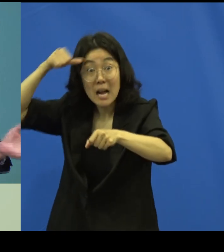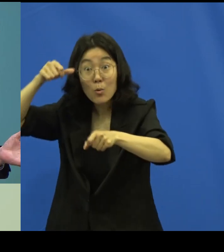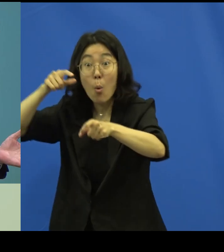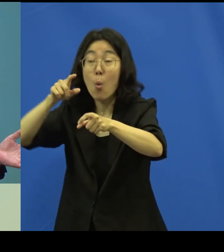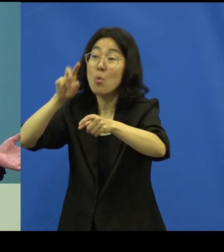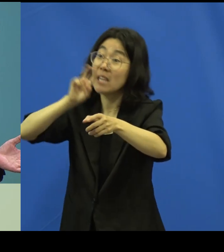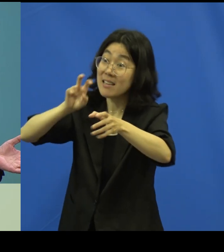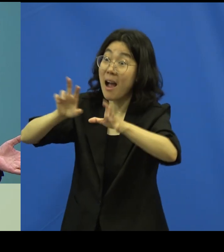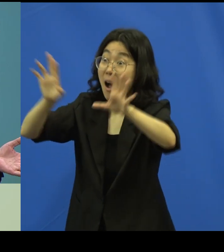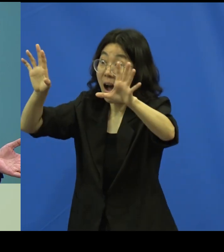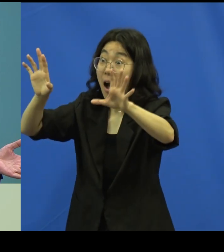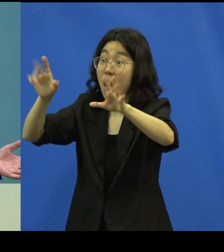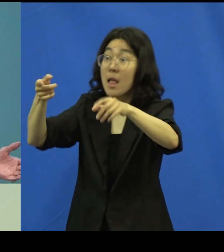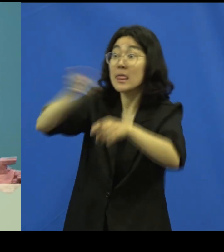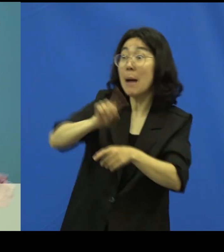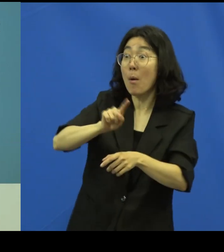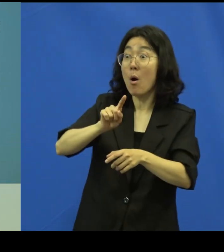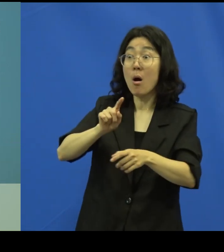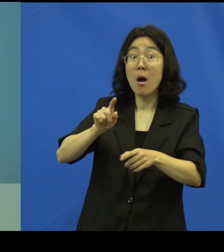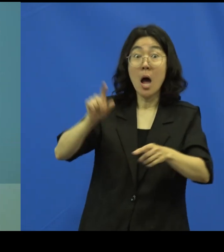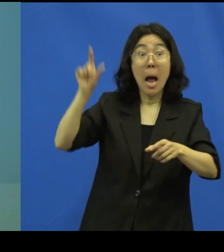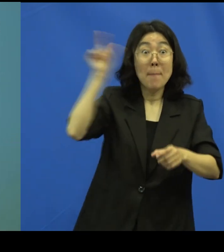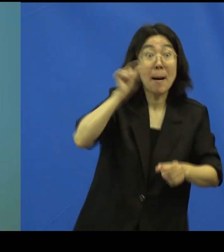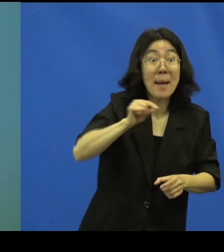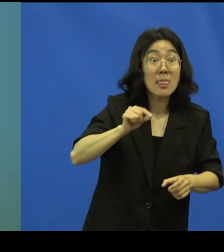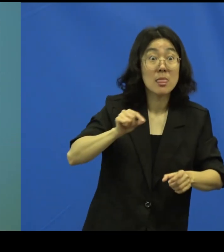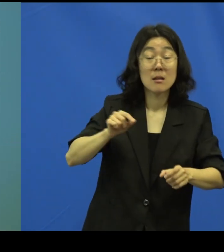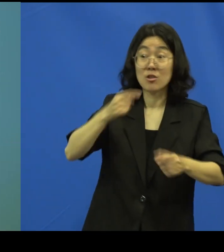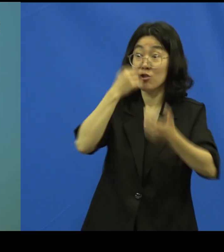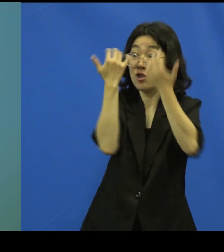이게 할렐루야 그랬어요. 할렐루야. 할렐루야가 여러분